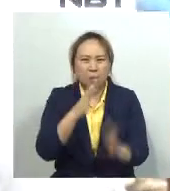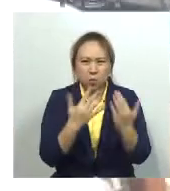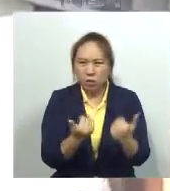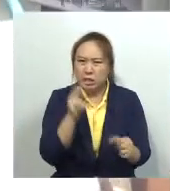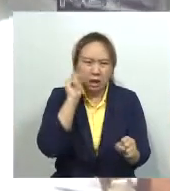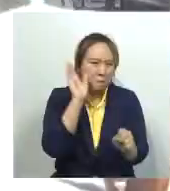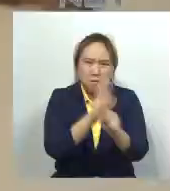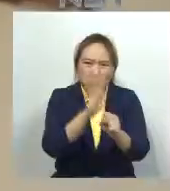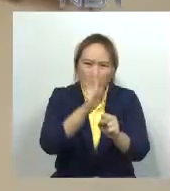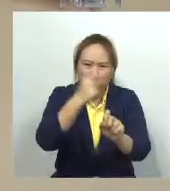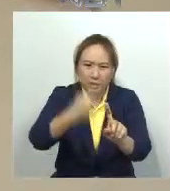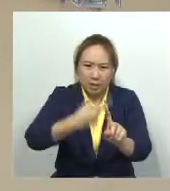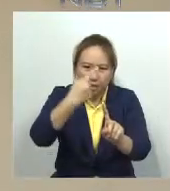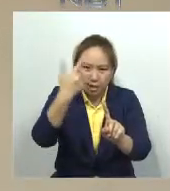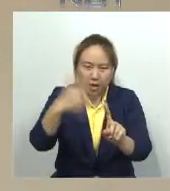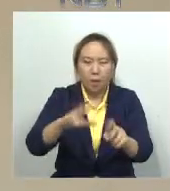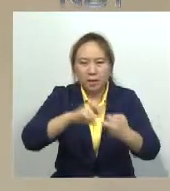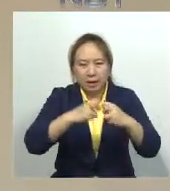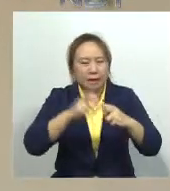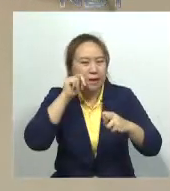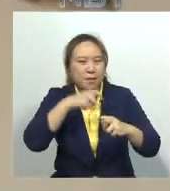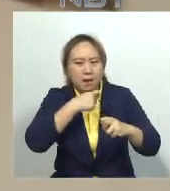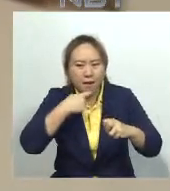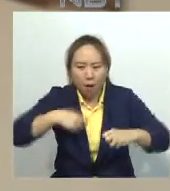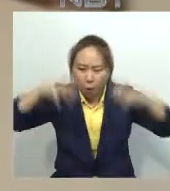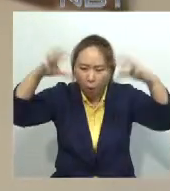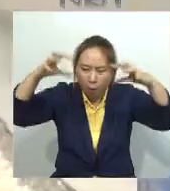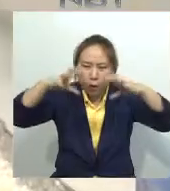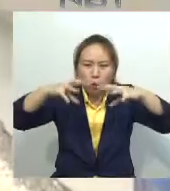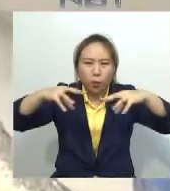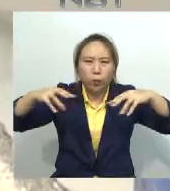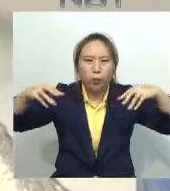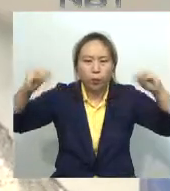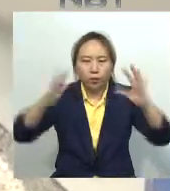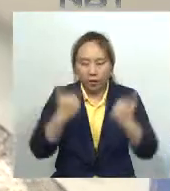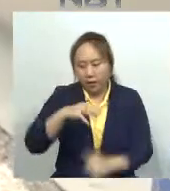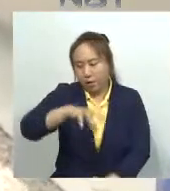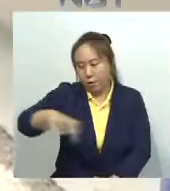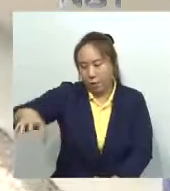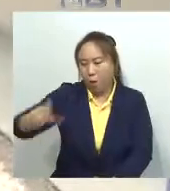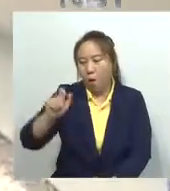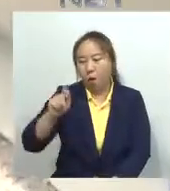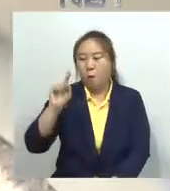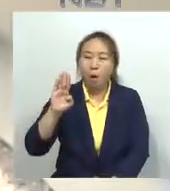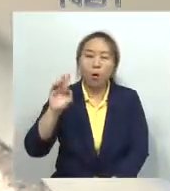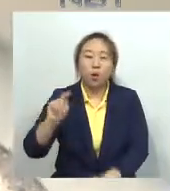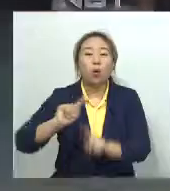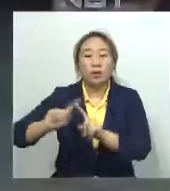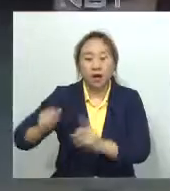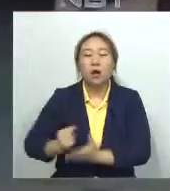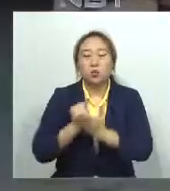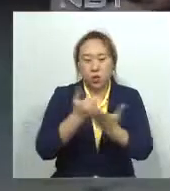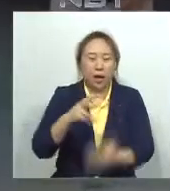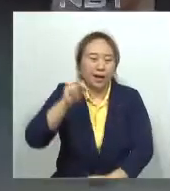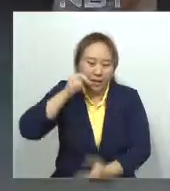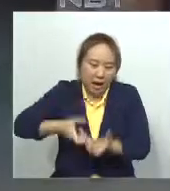าดแคลนน้ำมากว่า1เดือนแล้วนะครับจากปัญหาภัยแล้งฝนทิ้งช่วงนานแม้ว่าองค์กรปกครองส่วนท้องถิ่นเนี่ยจะเข้ามาช่วยเหลือแจกจ่ายน้ำ